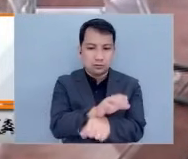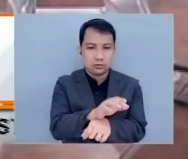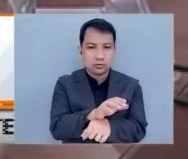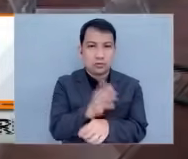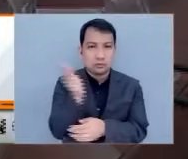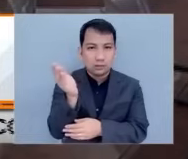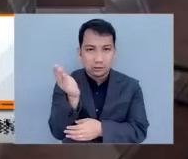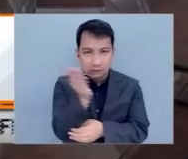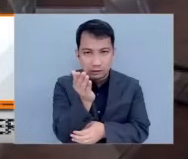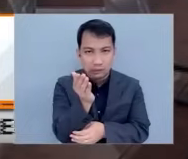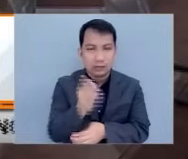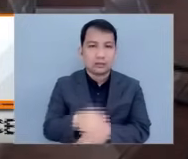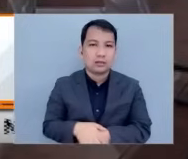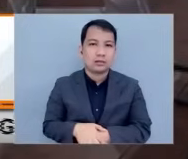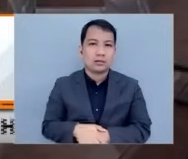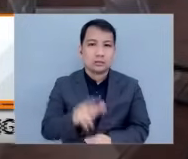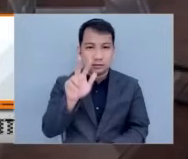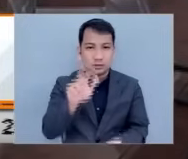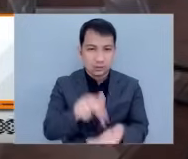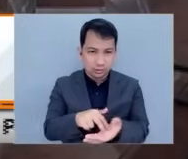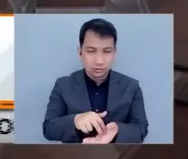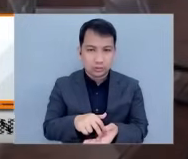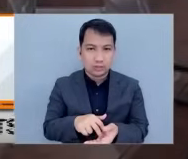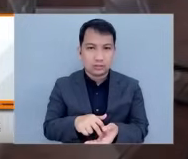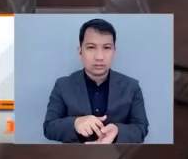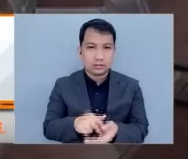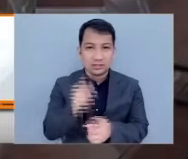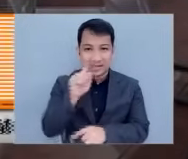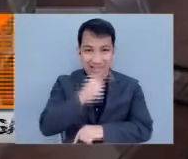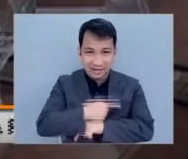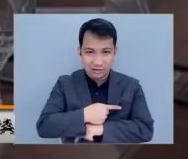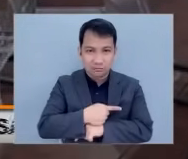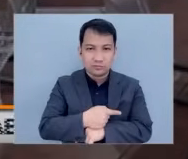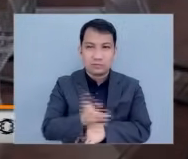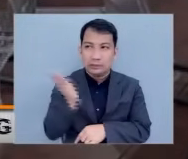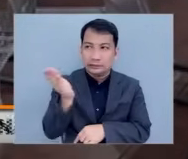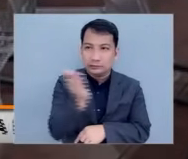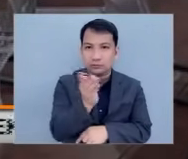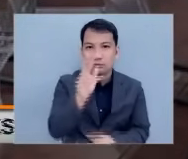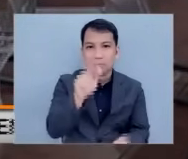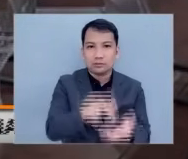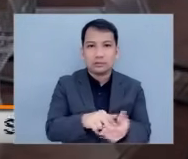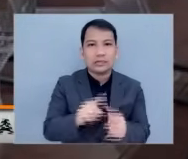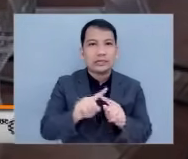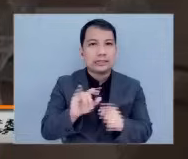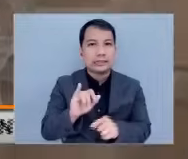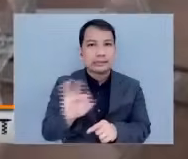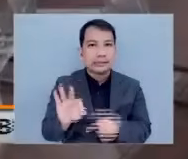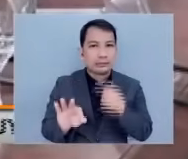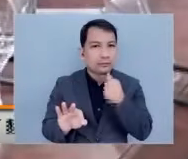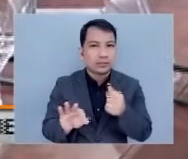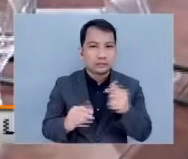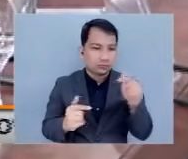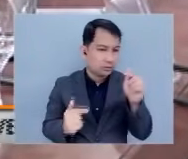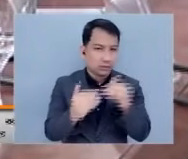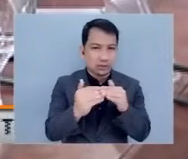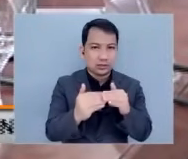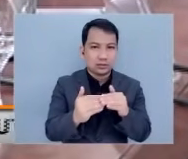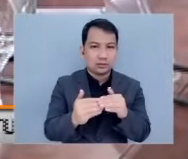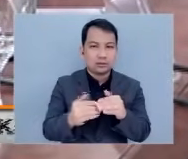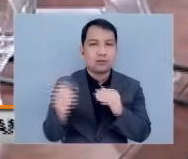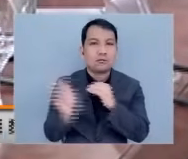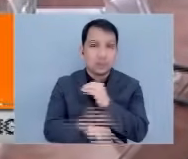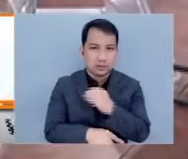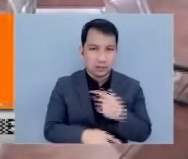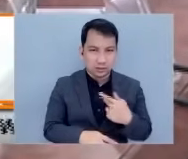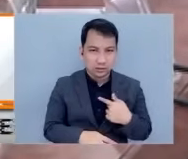lansangan. 3,000 piso ang kota kada araw. At kapag hindi naaabot, dusa ang sasapitin. Nagpanggap po akong pipi